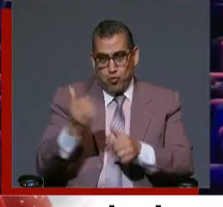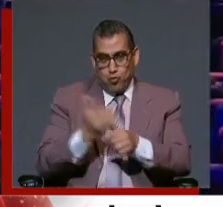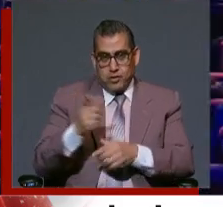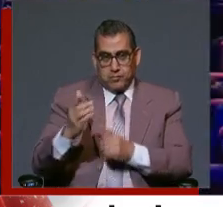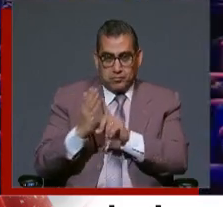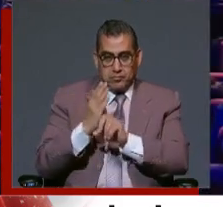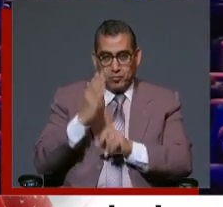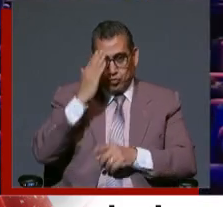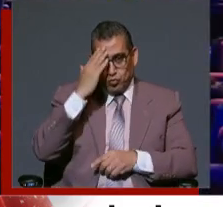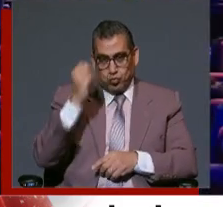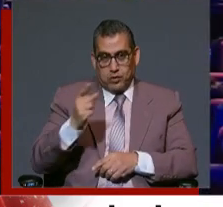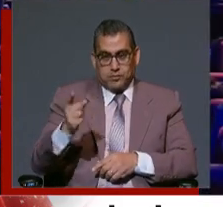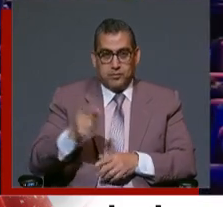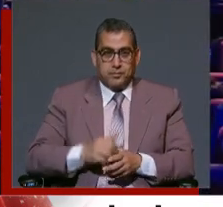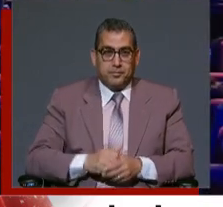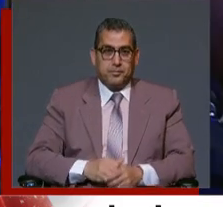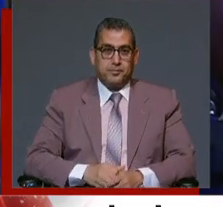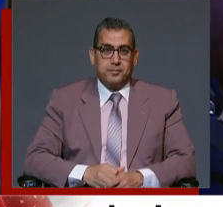دعمها الدائم لي.